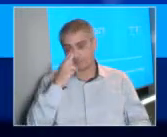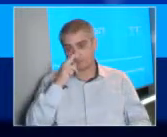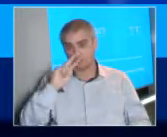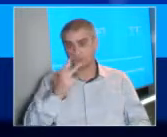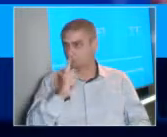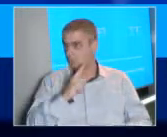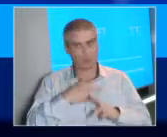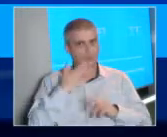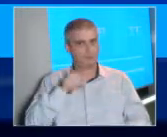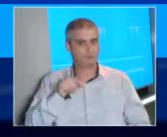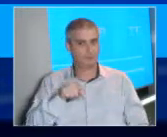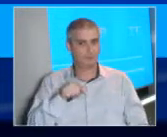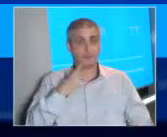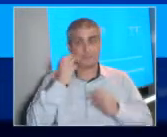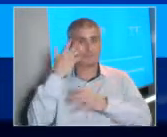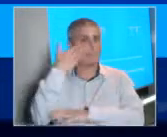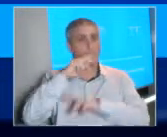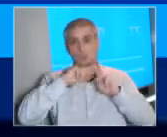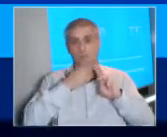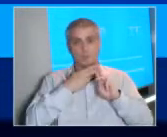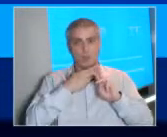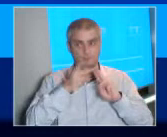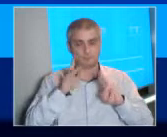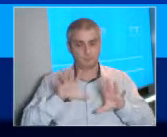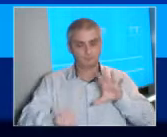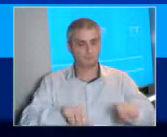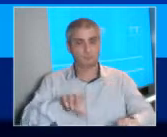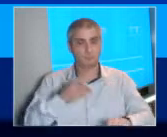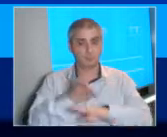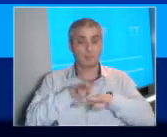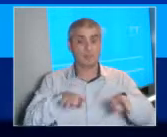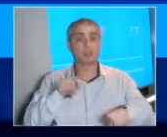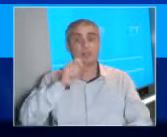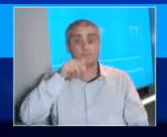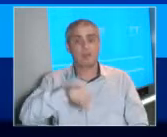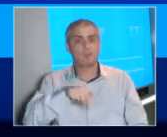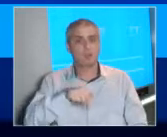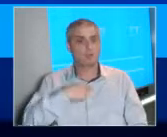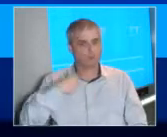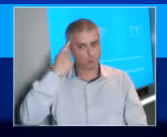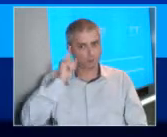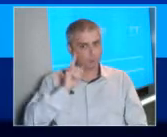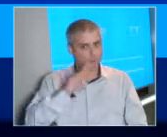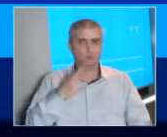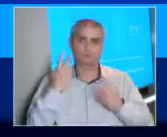פעם אחר פעם, לא רק במדינת ישראל אגב, בהרבה מאוד מדינות, להיכנס לתוך תחומי התשתיות, דווקא פה אני